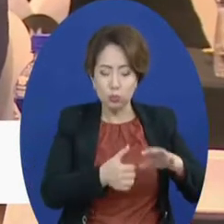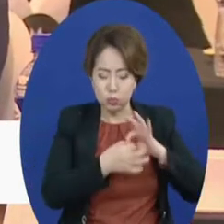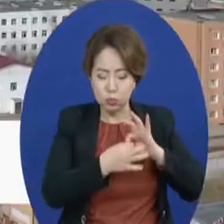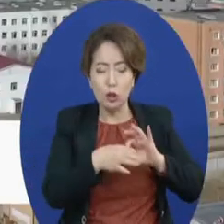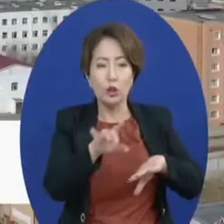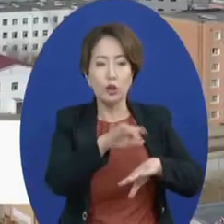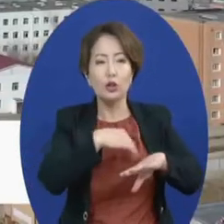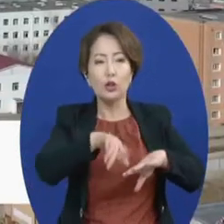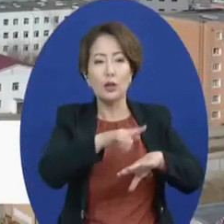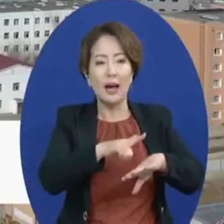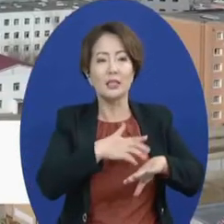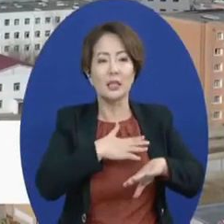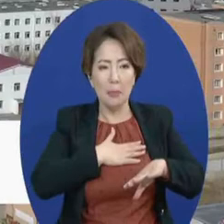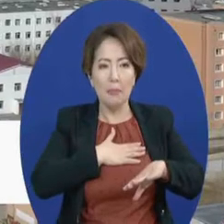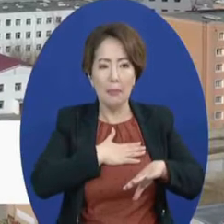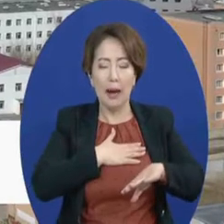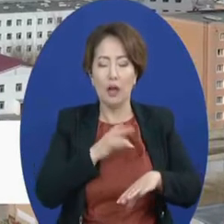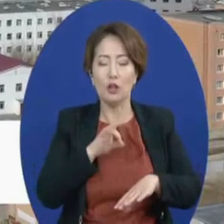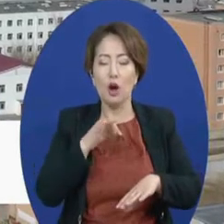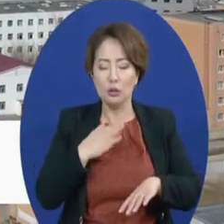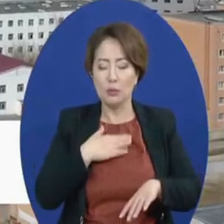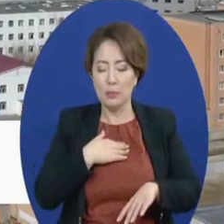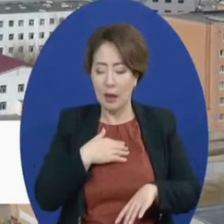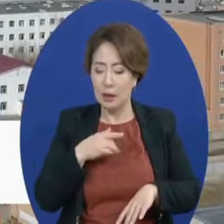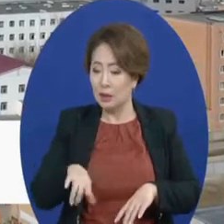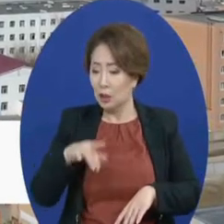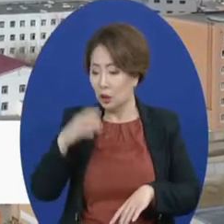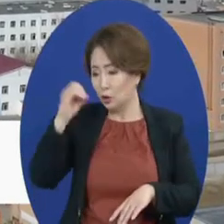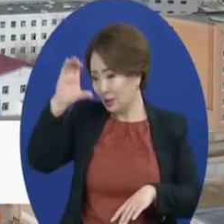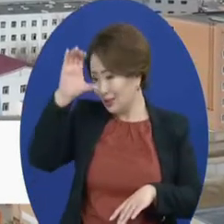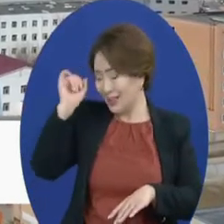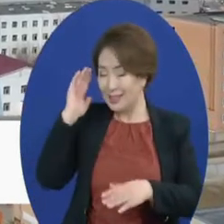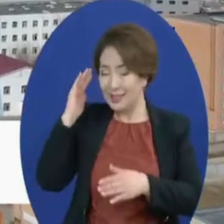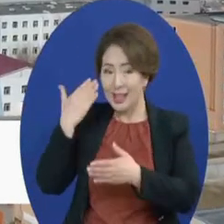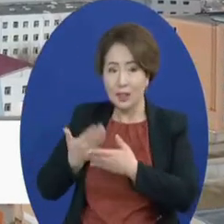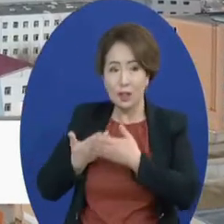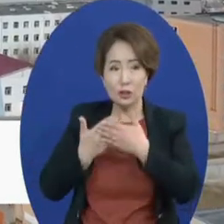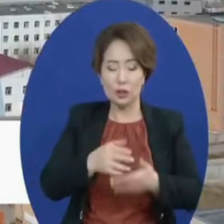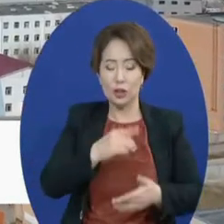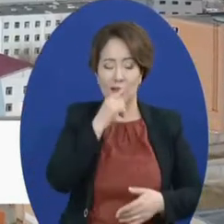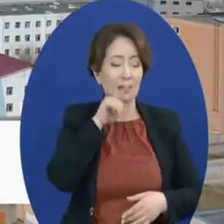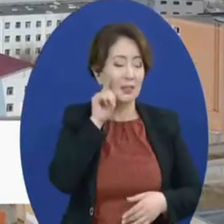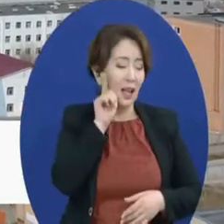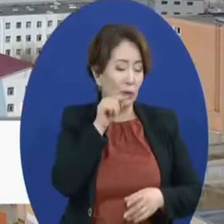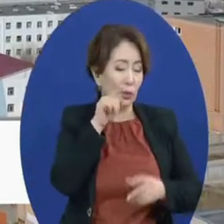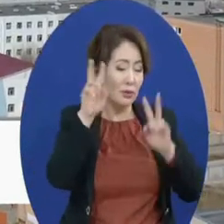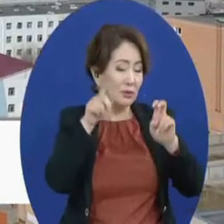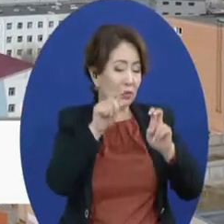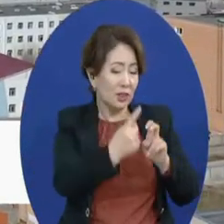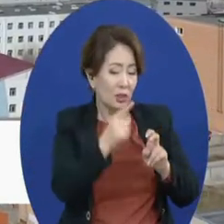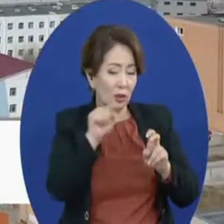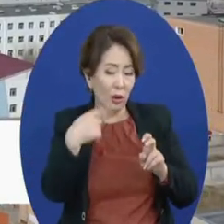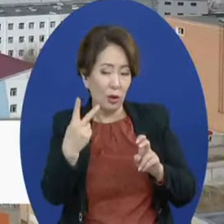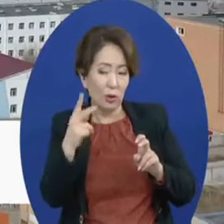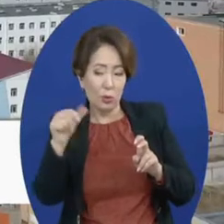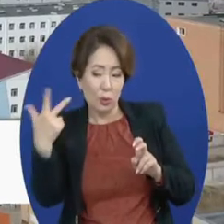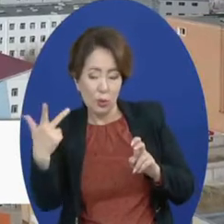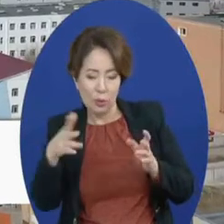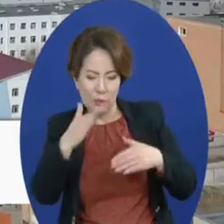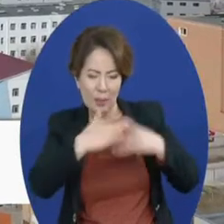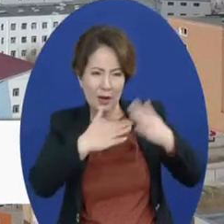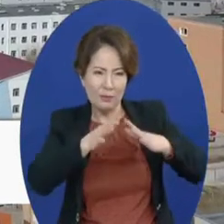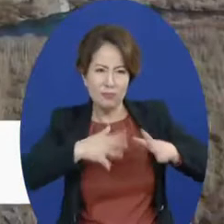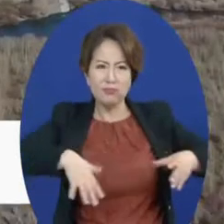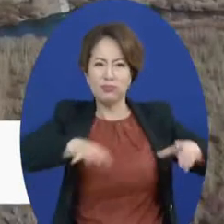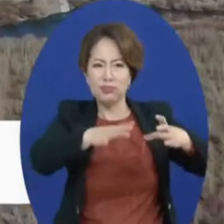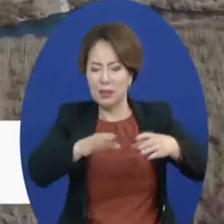нөөц бас байна. Ерөнхий сайдын санал болгож байгаа залуусын 1 2 3 дугаар хороолыг байгуулахад хувийн хөвшлийн хамтран ажиллахад бэлэн байгаагаа илэрхийлсэн